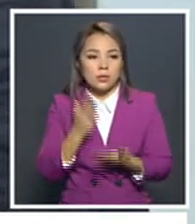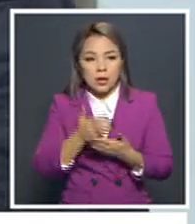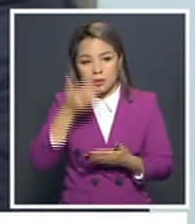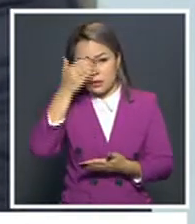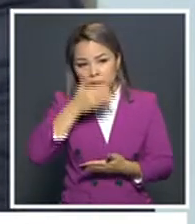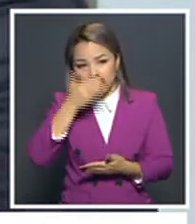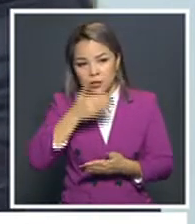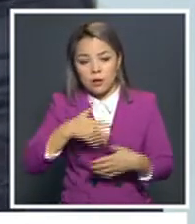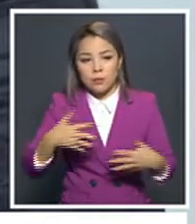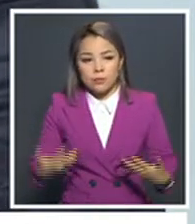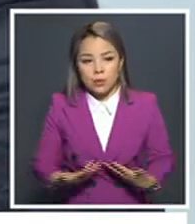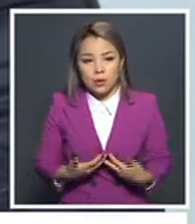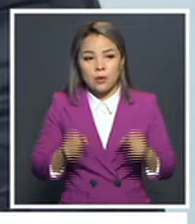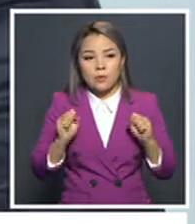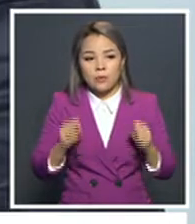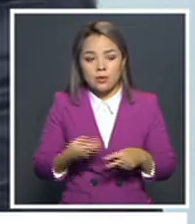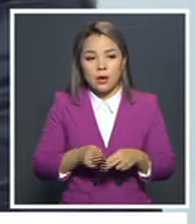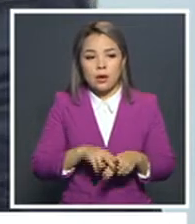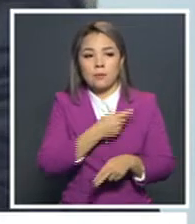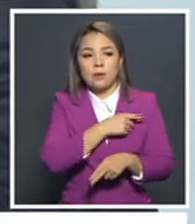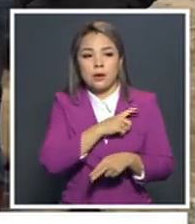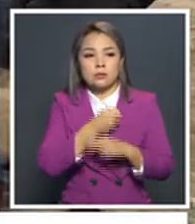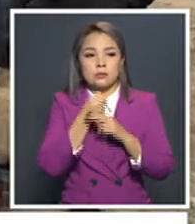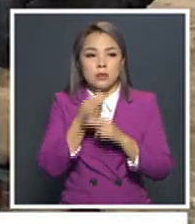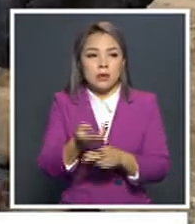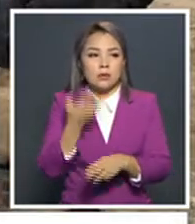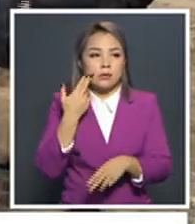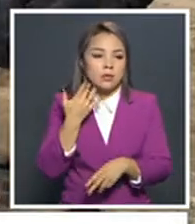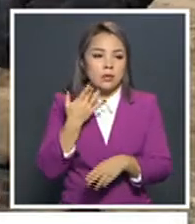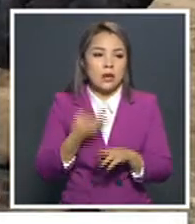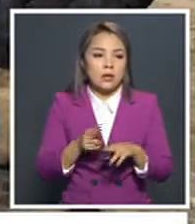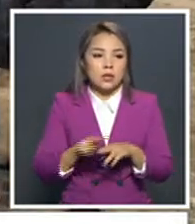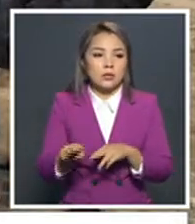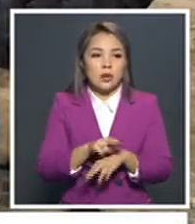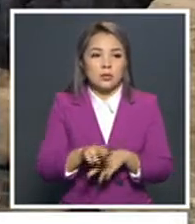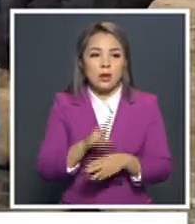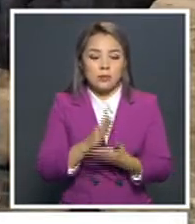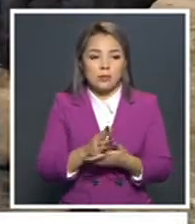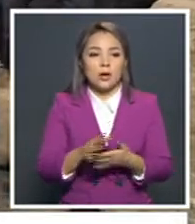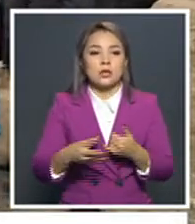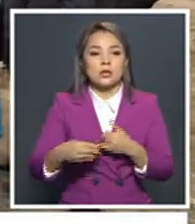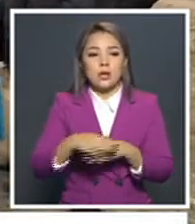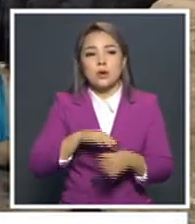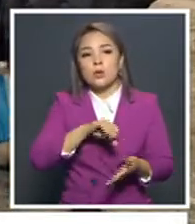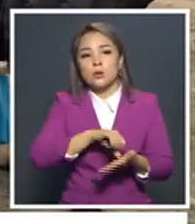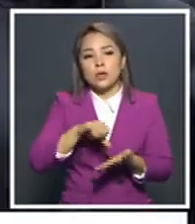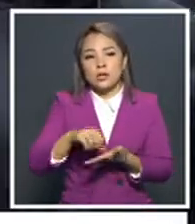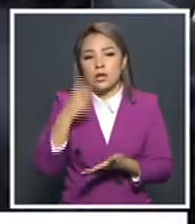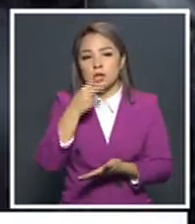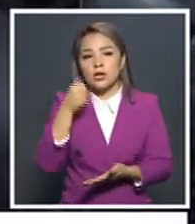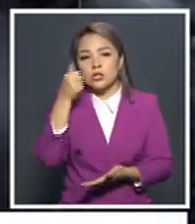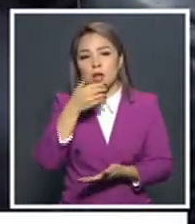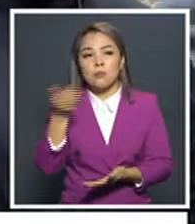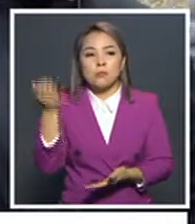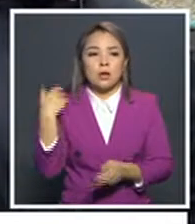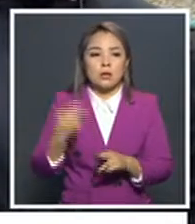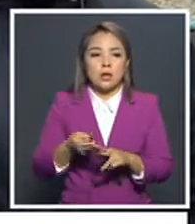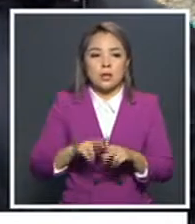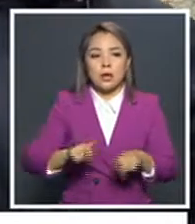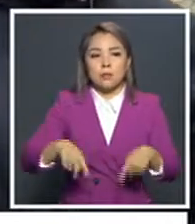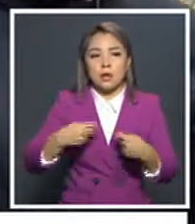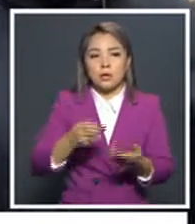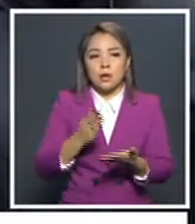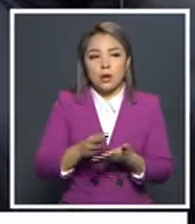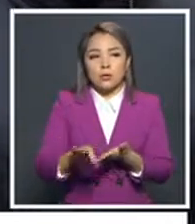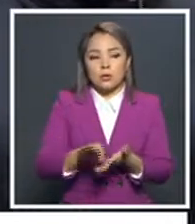мысалы, олда салқын тиеп, мысалы, қайтағыда бальзаға жарып шығы барымыз. Мұндағы тұрғындарға жер учаскесі 2 жыл бұрын берілген. Тұрғындар әкімдік өкілдерінің